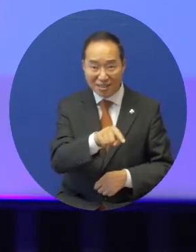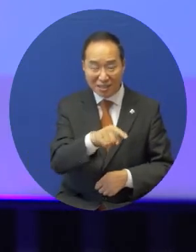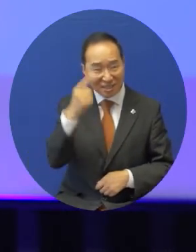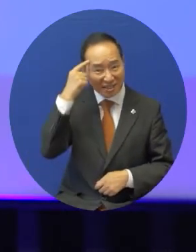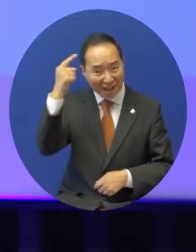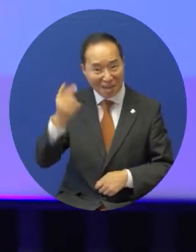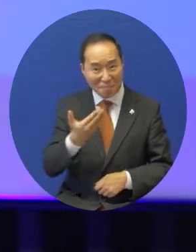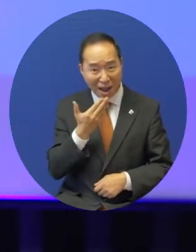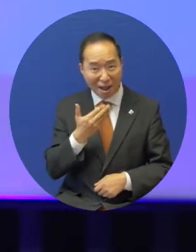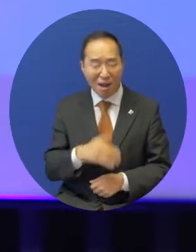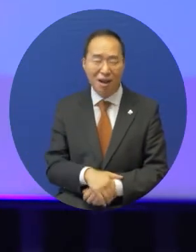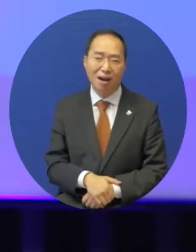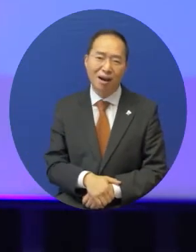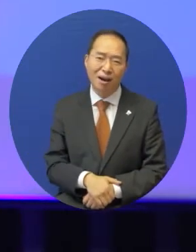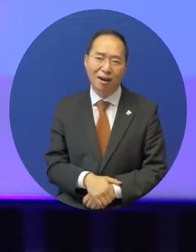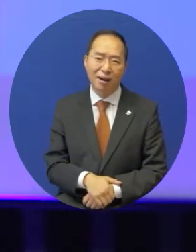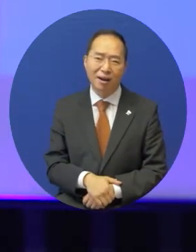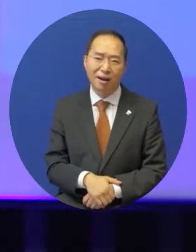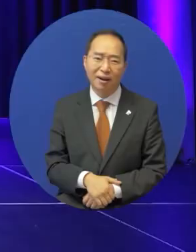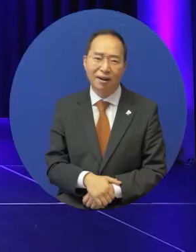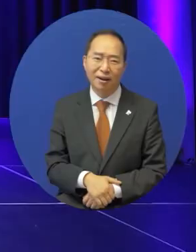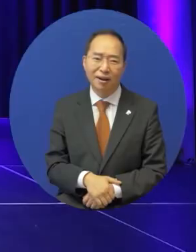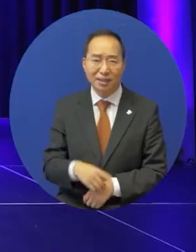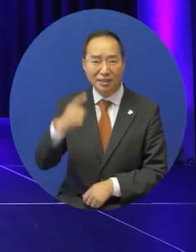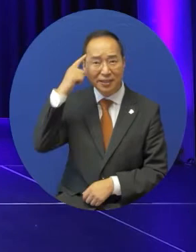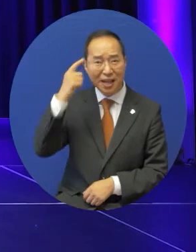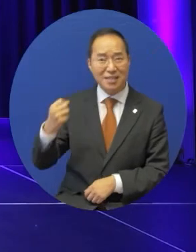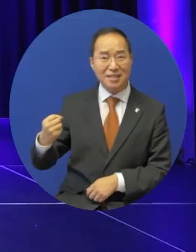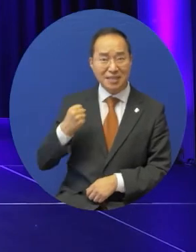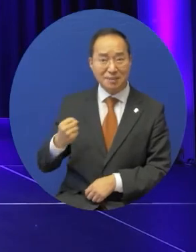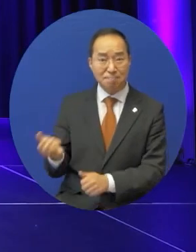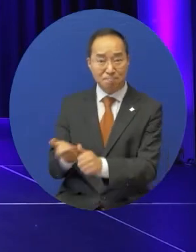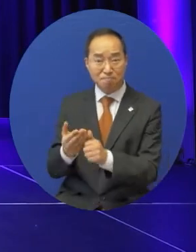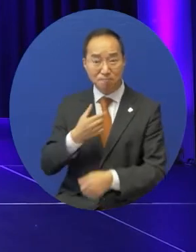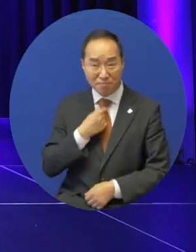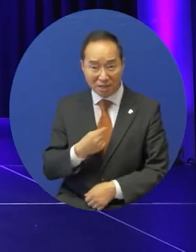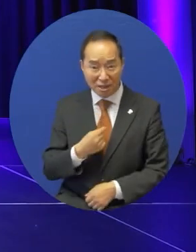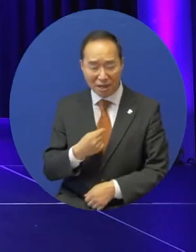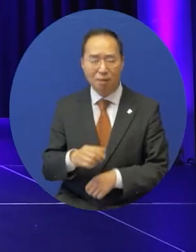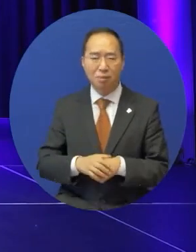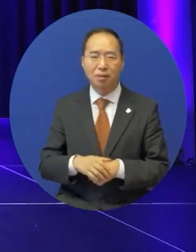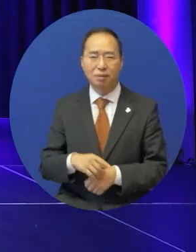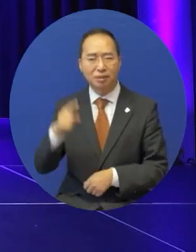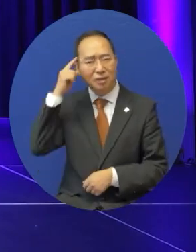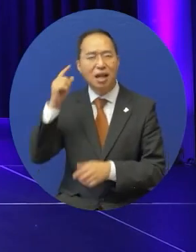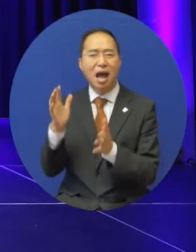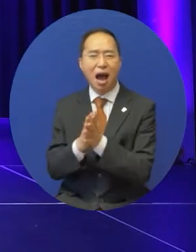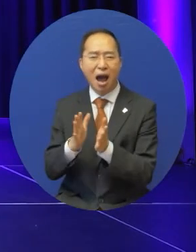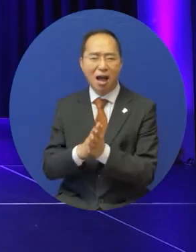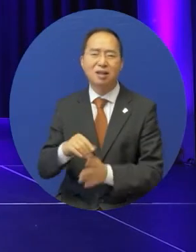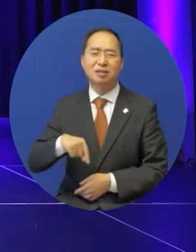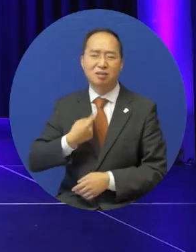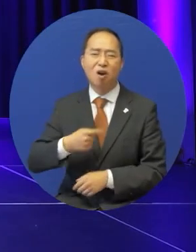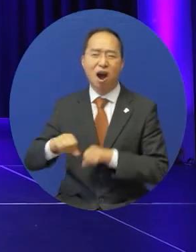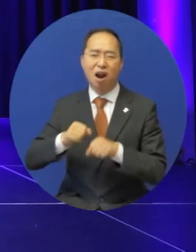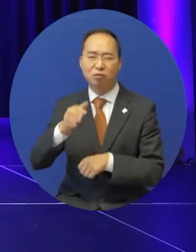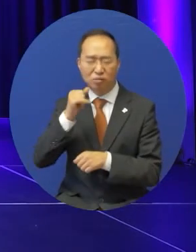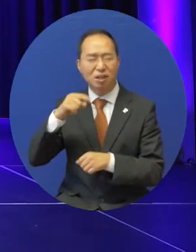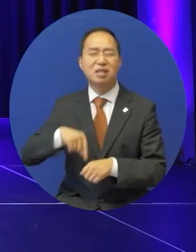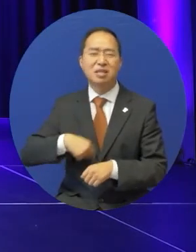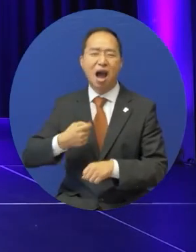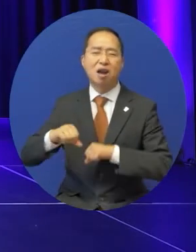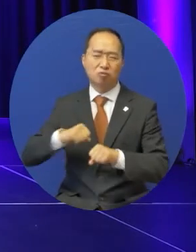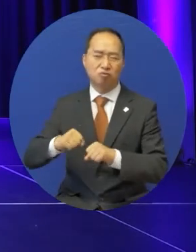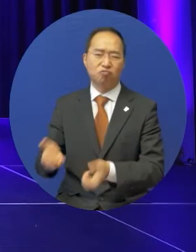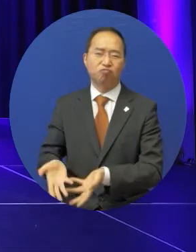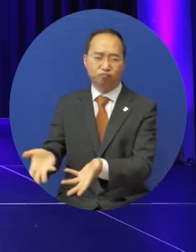지시를 해가지고 창의력이 키울 수 있을까요? 예, 창의력을 키우려면 바로 스스로 알아서 할 수